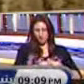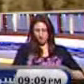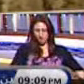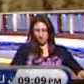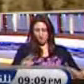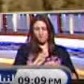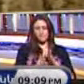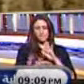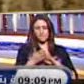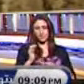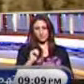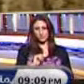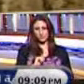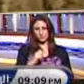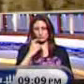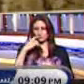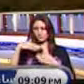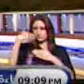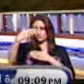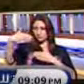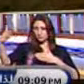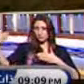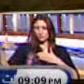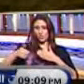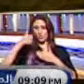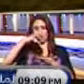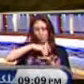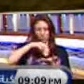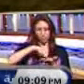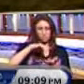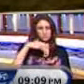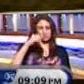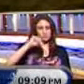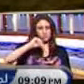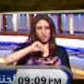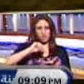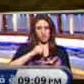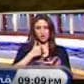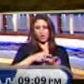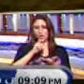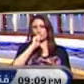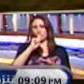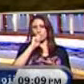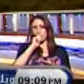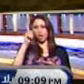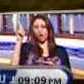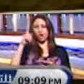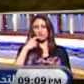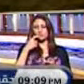باقي القرى المجاوره تنعم بجميع الخدمات لمجرد انها تتبع محافظه دمياط. فهل الاهالي بالقريه جميعهم